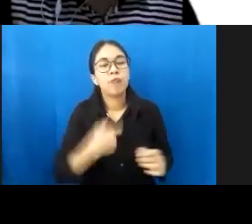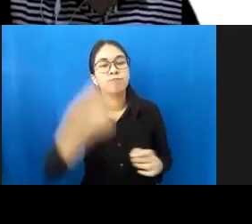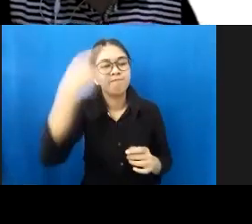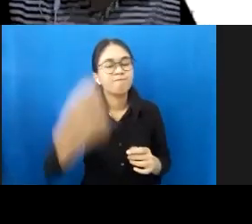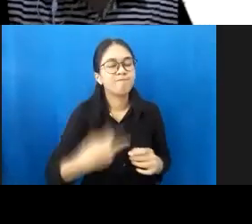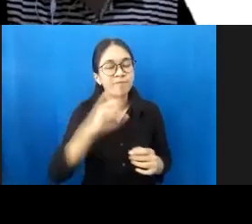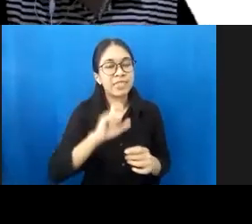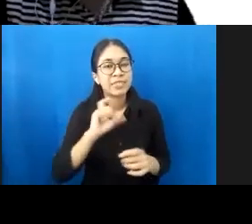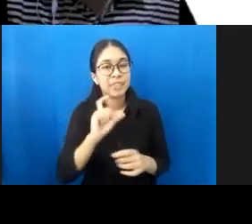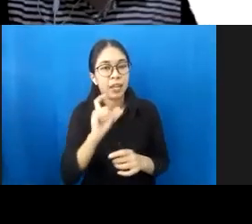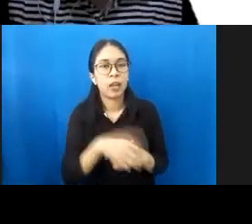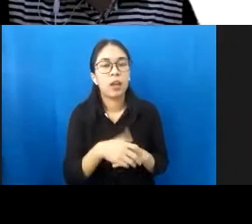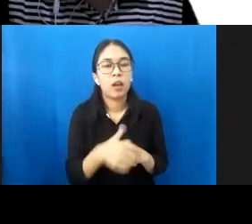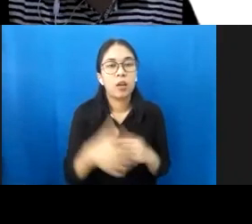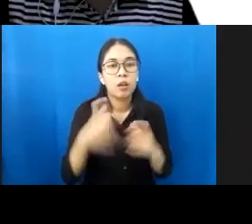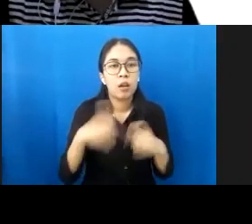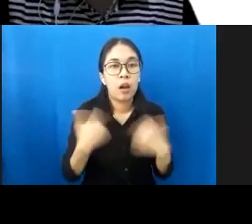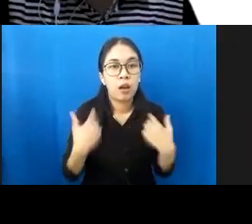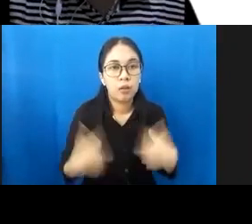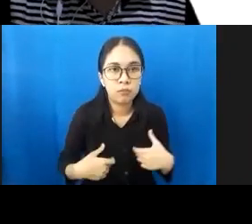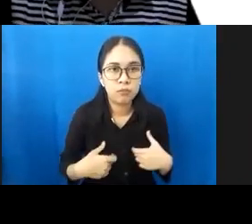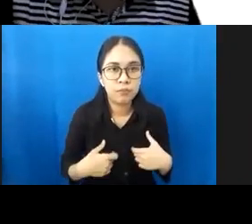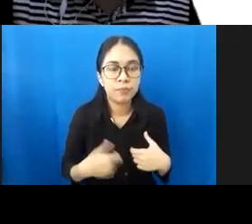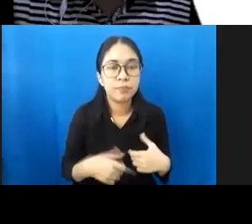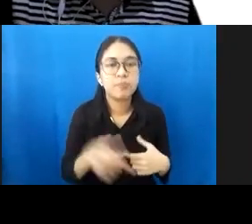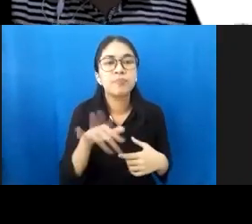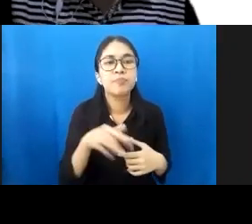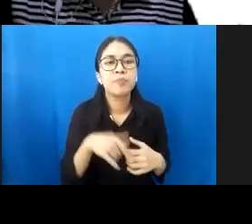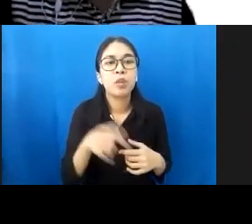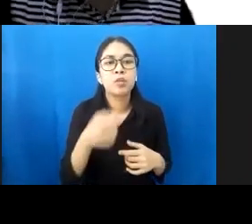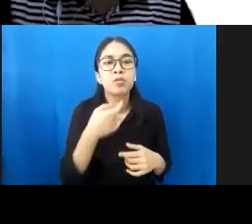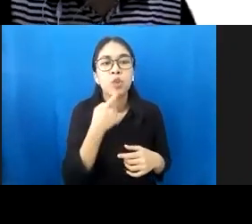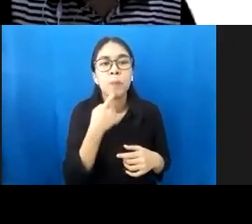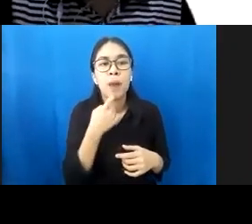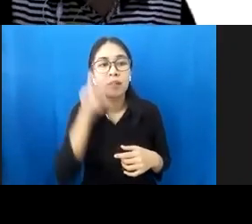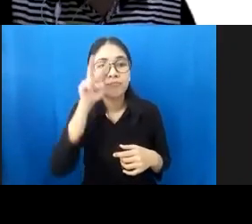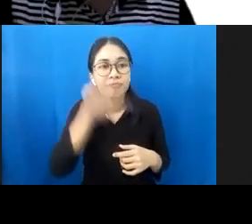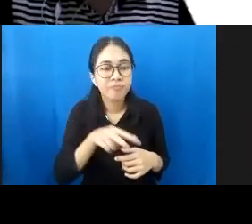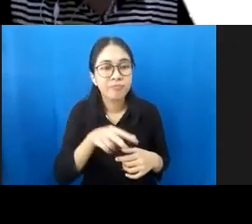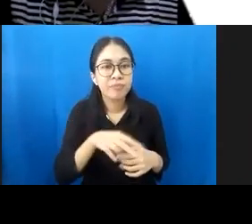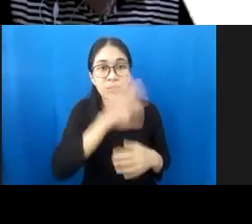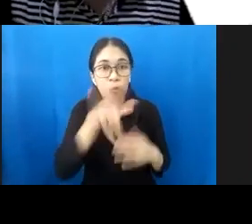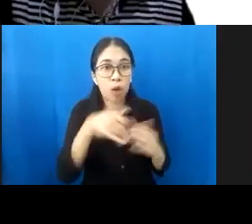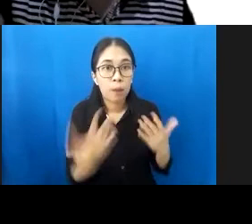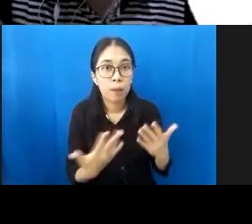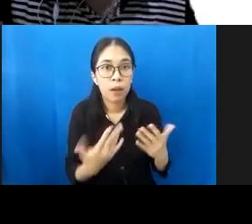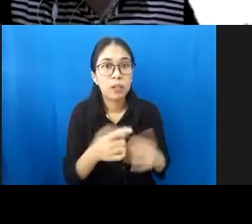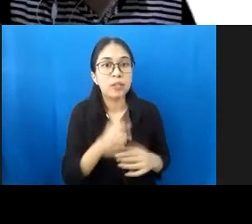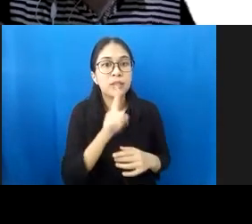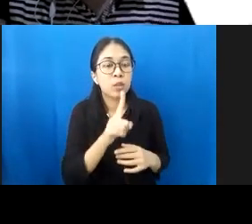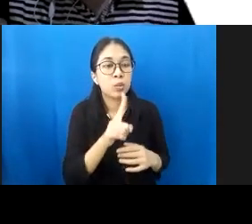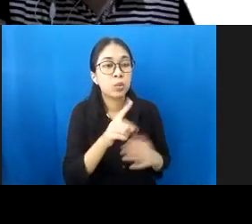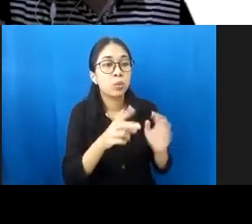ditemukan nyeri tekan di epigastrik. Saya instruksikan, teh, coba dilihat kembali secara runut semuanya, ternyata ada 1 poin yang belum,